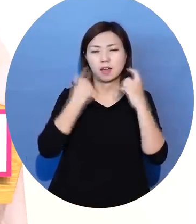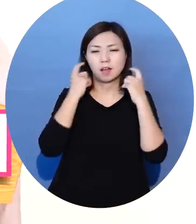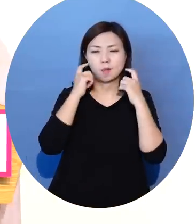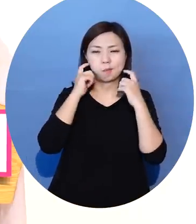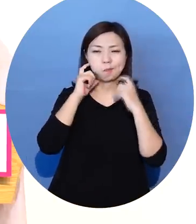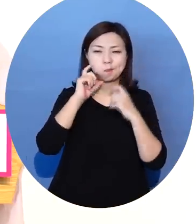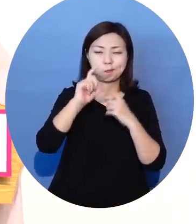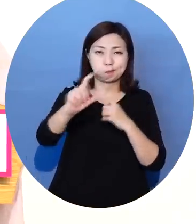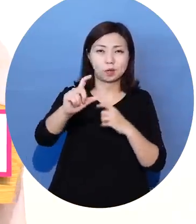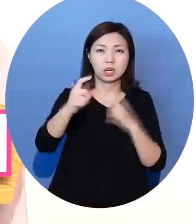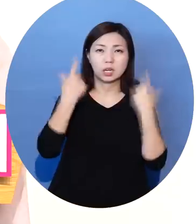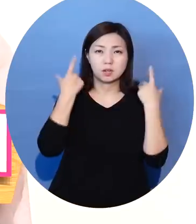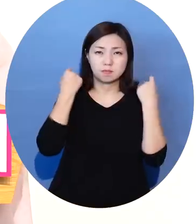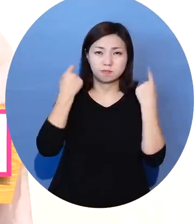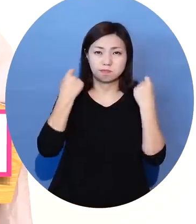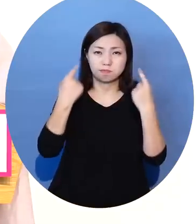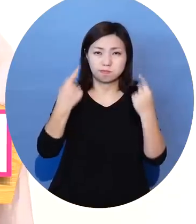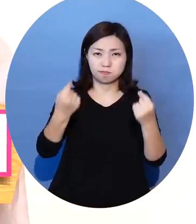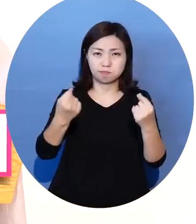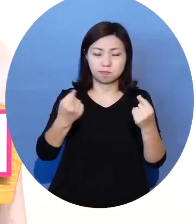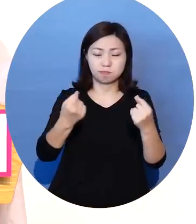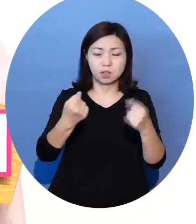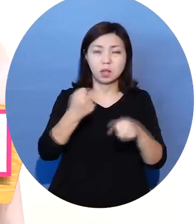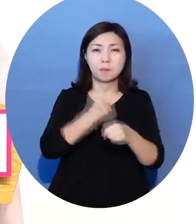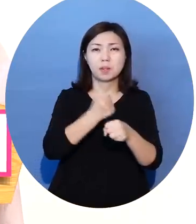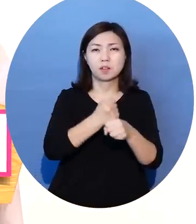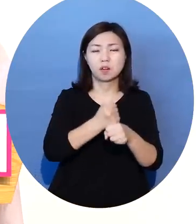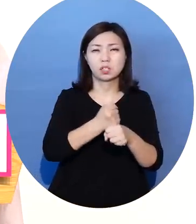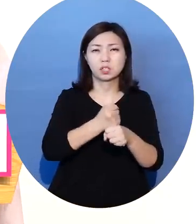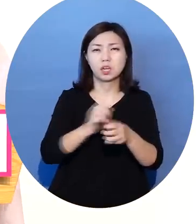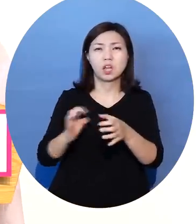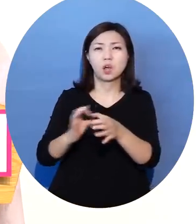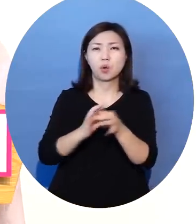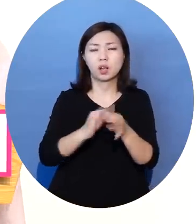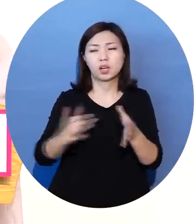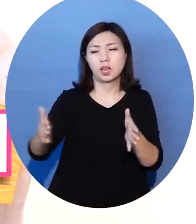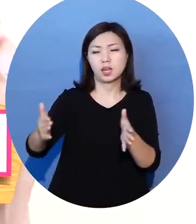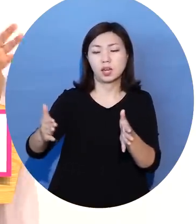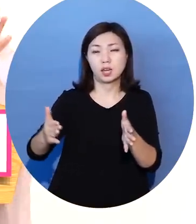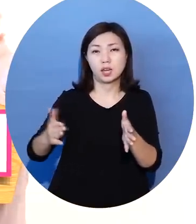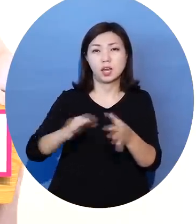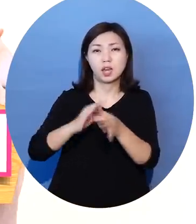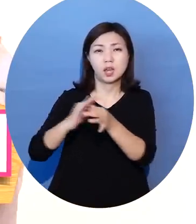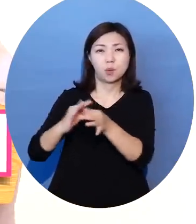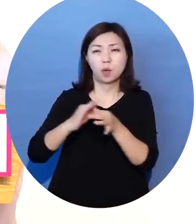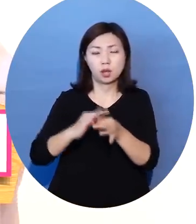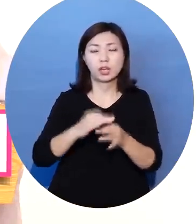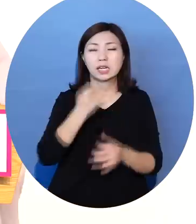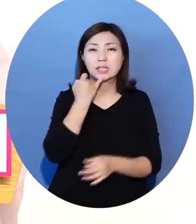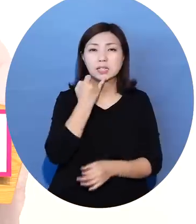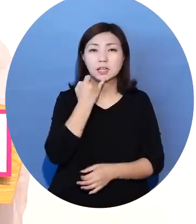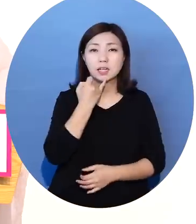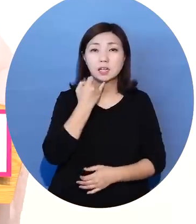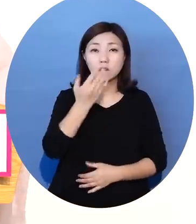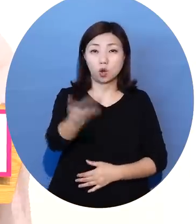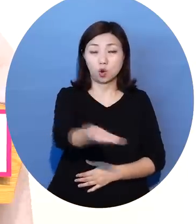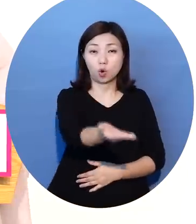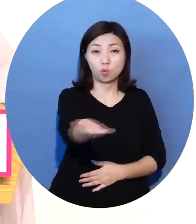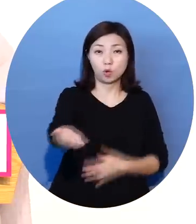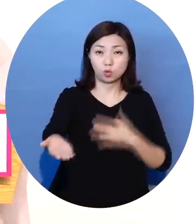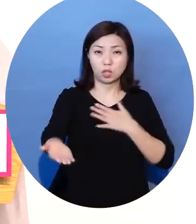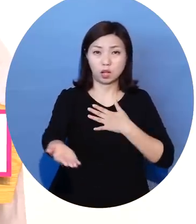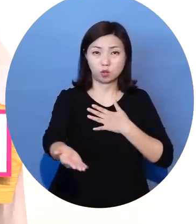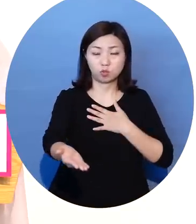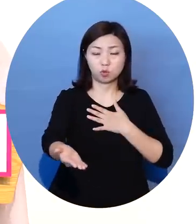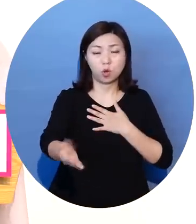해줘야 오래도록 이 관계를 유지할 수가 있다. 그러니까 여러분들이 적당하게 저하고 거리를 유지하면 우리